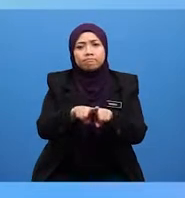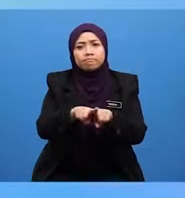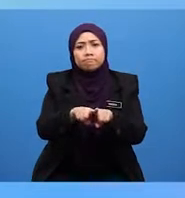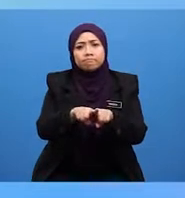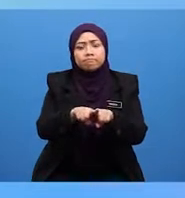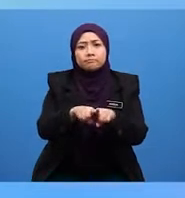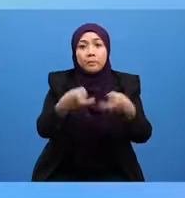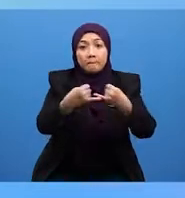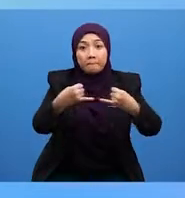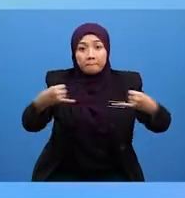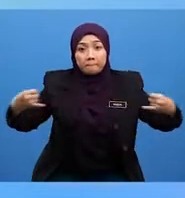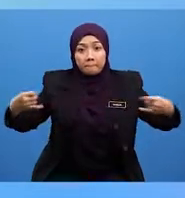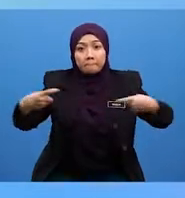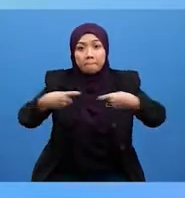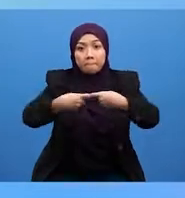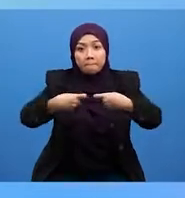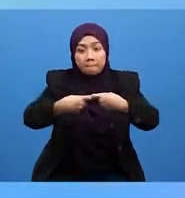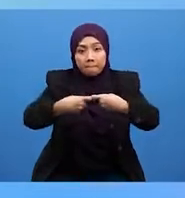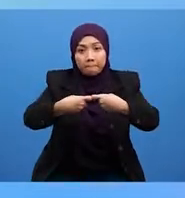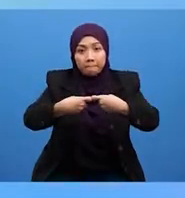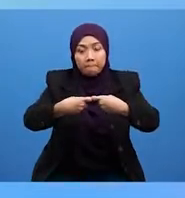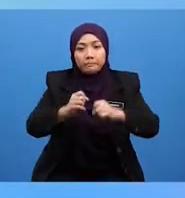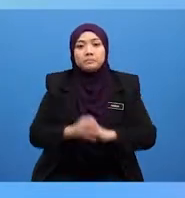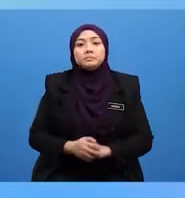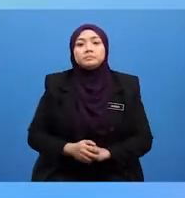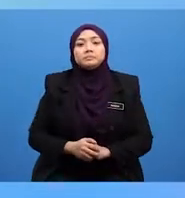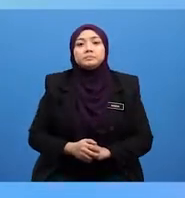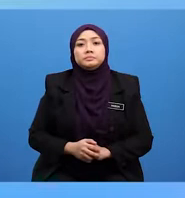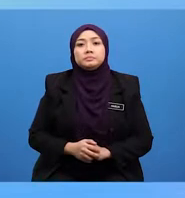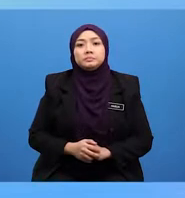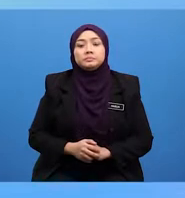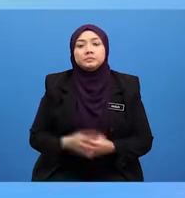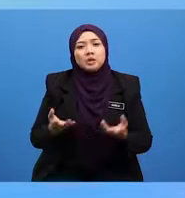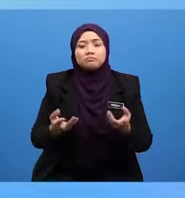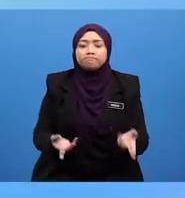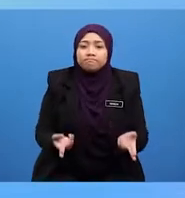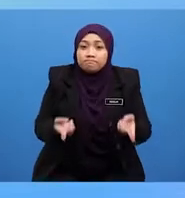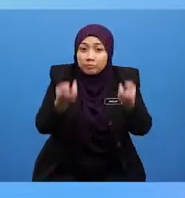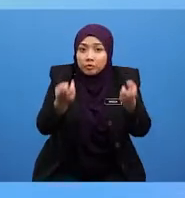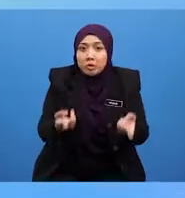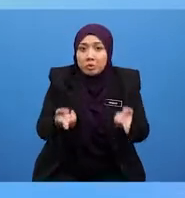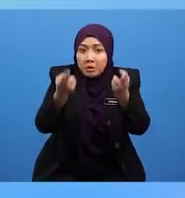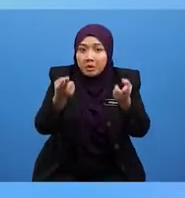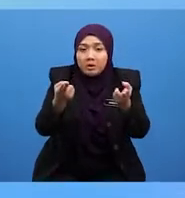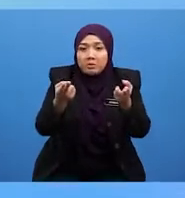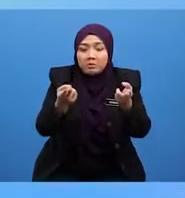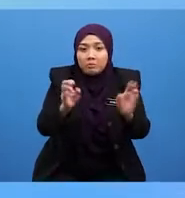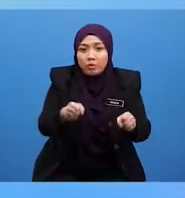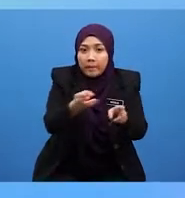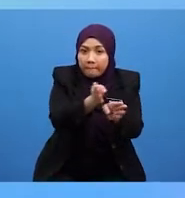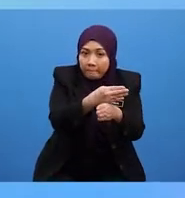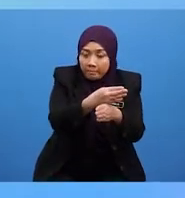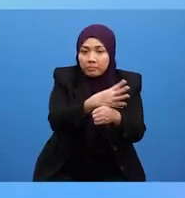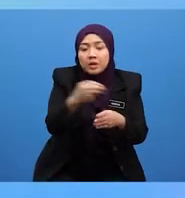kuprum tetapi jauh lebih halus. Tiub nano juga jauh lebih ringan, fleksibel dan